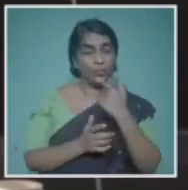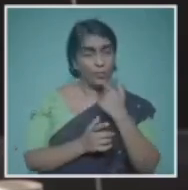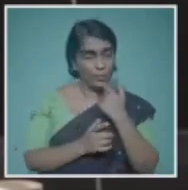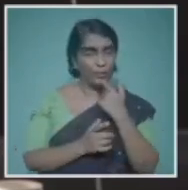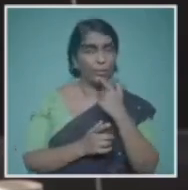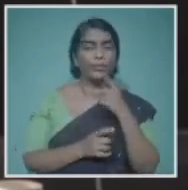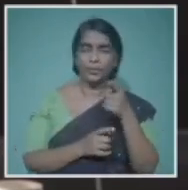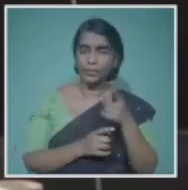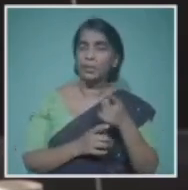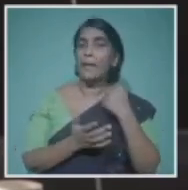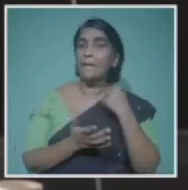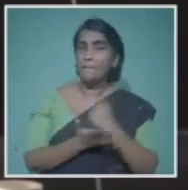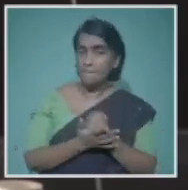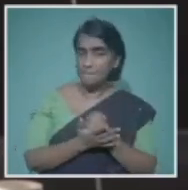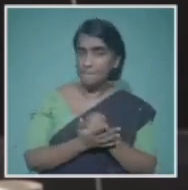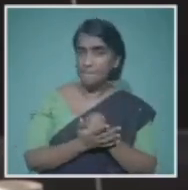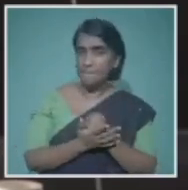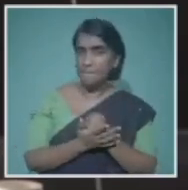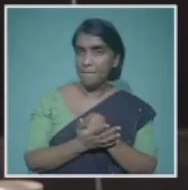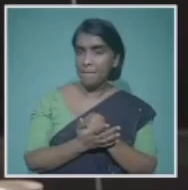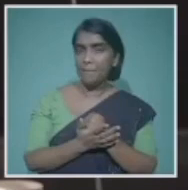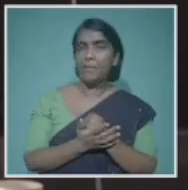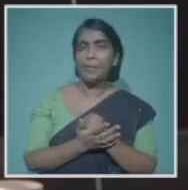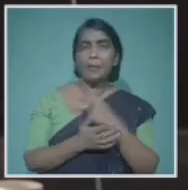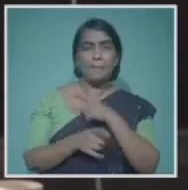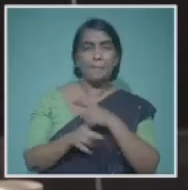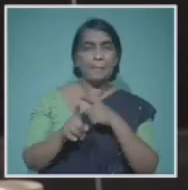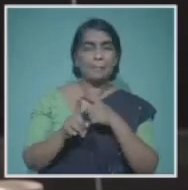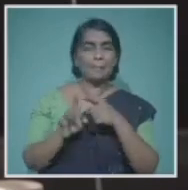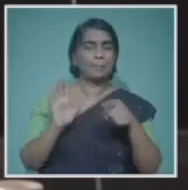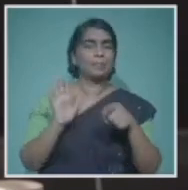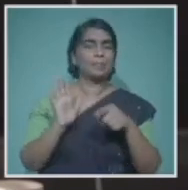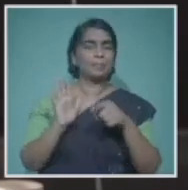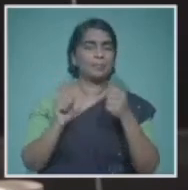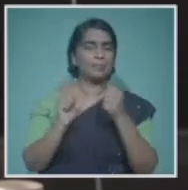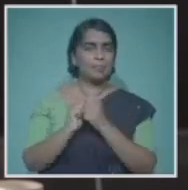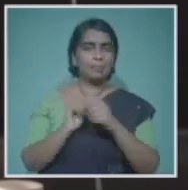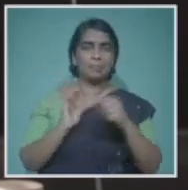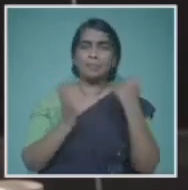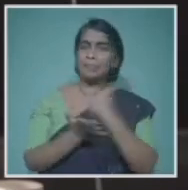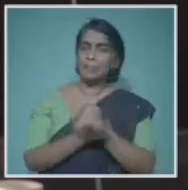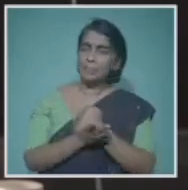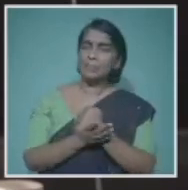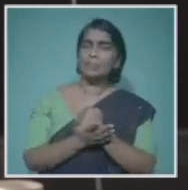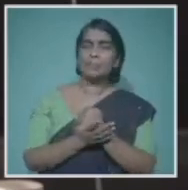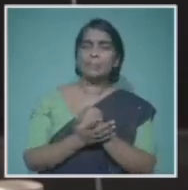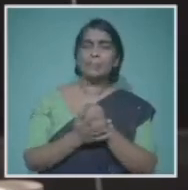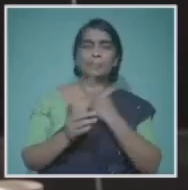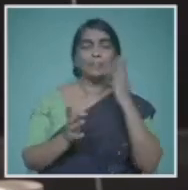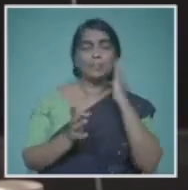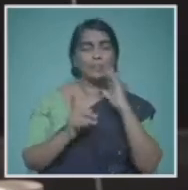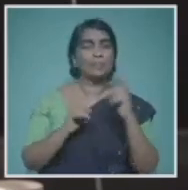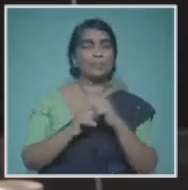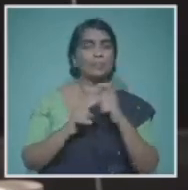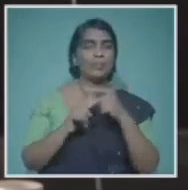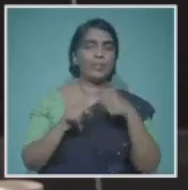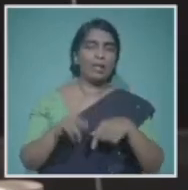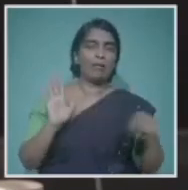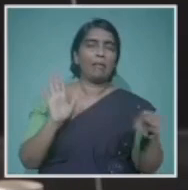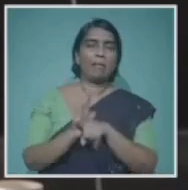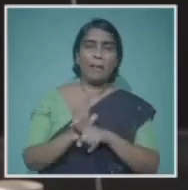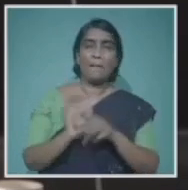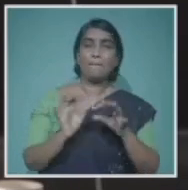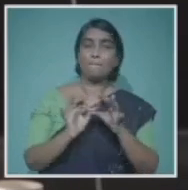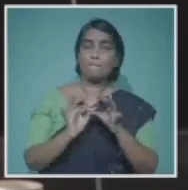වුණොත් බැංකුවේ equity එක negative වෙනවා. මහා බැංකුවේ කොහොමත් net foreign asset එක දැන් තියෙන negative